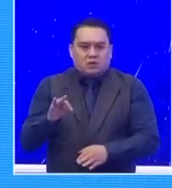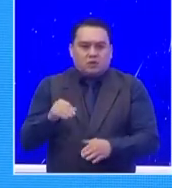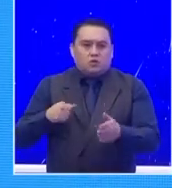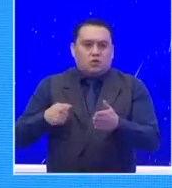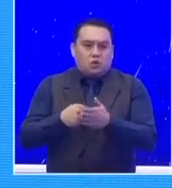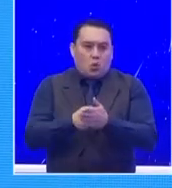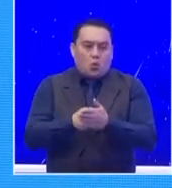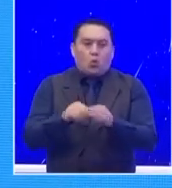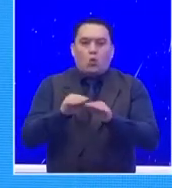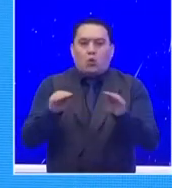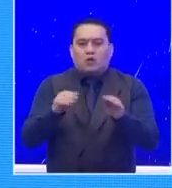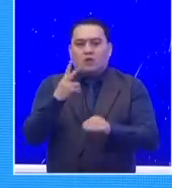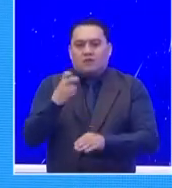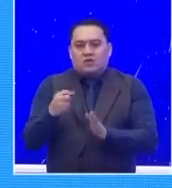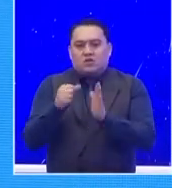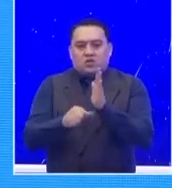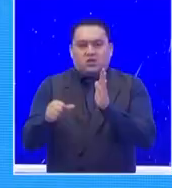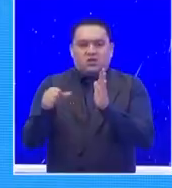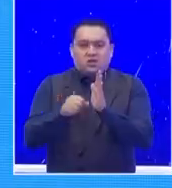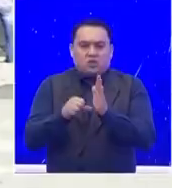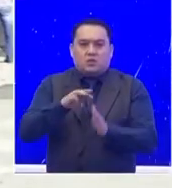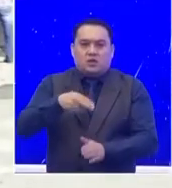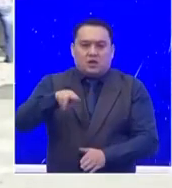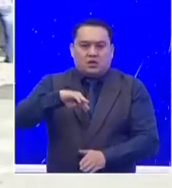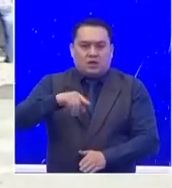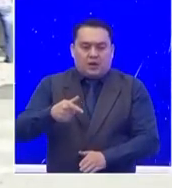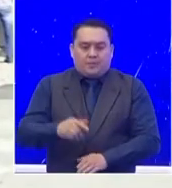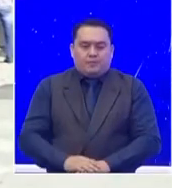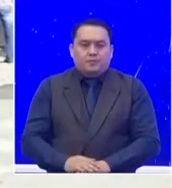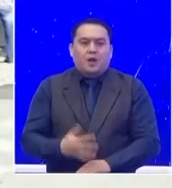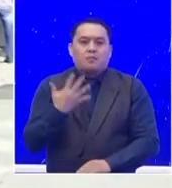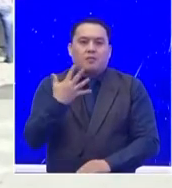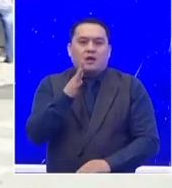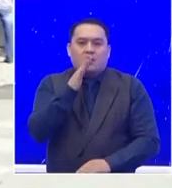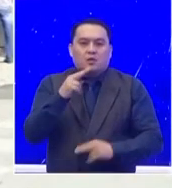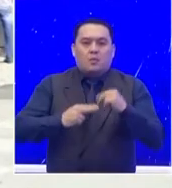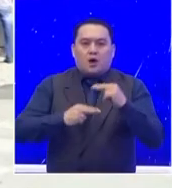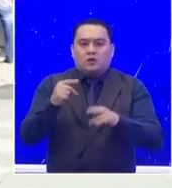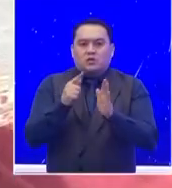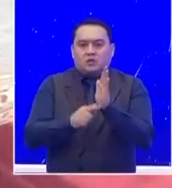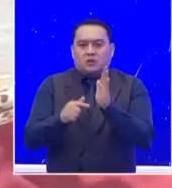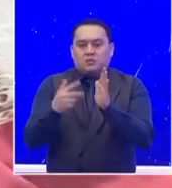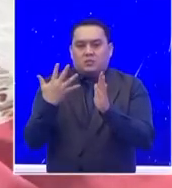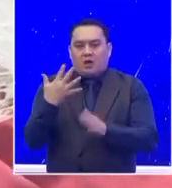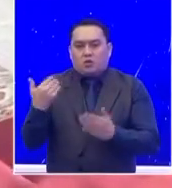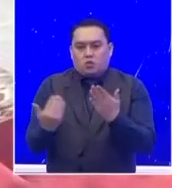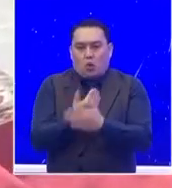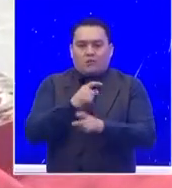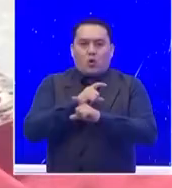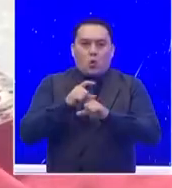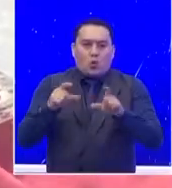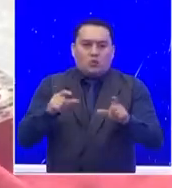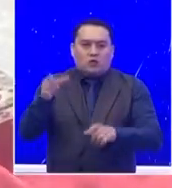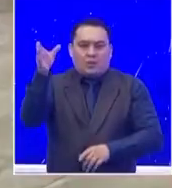уровня 266 миллиардов тенге. За последние 5 лет в области построено 75 новых учреждений